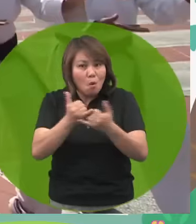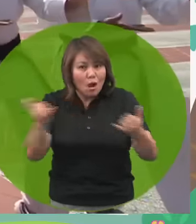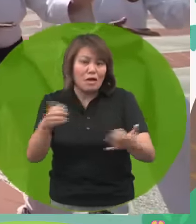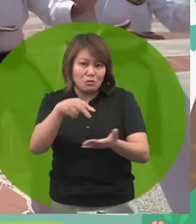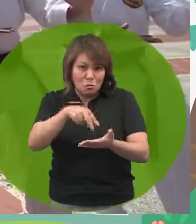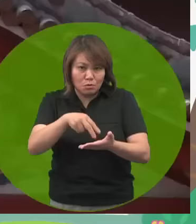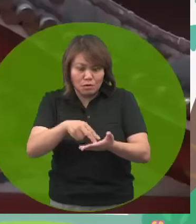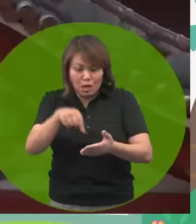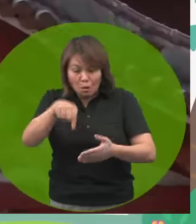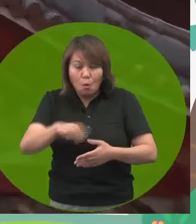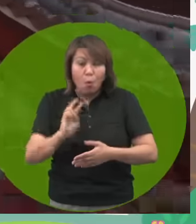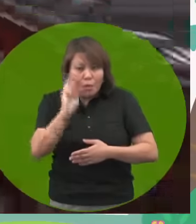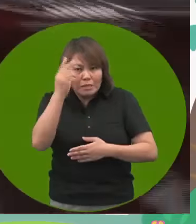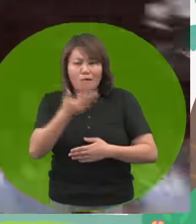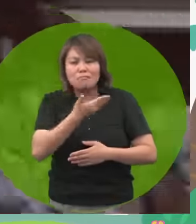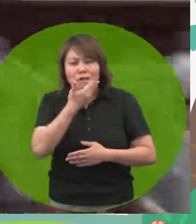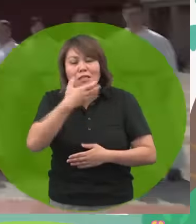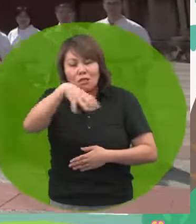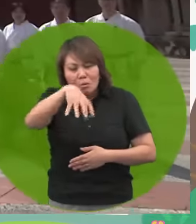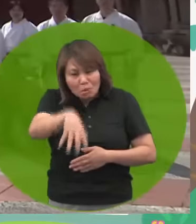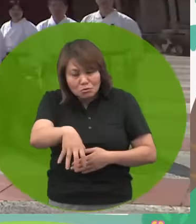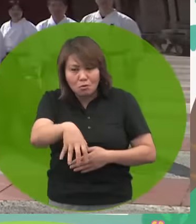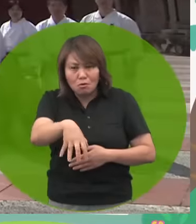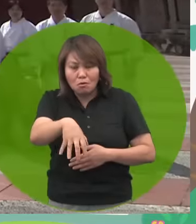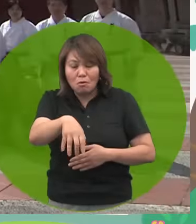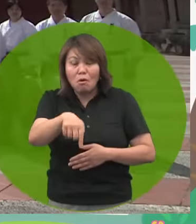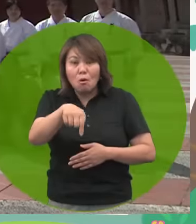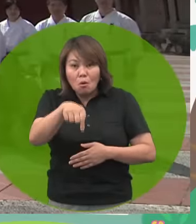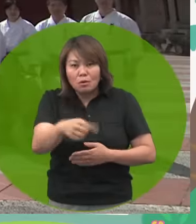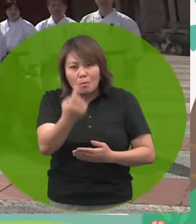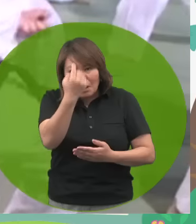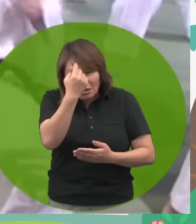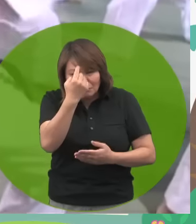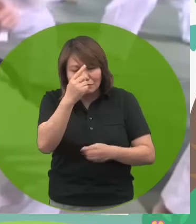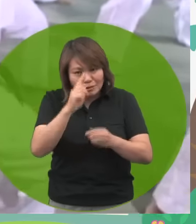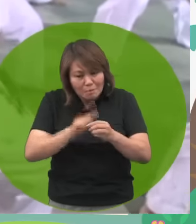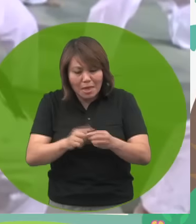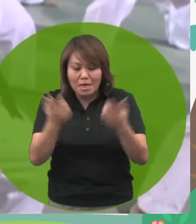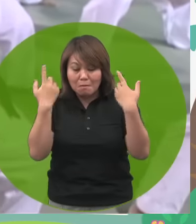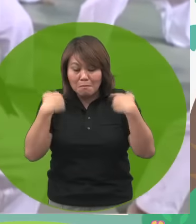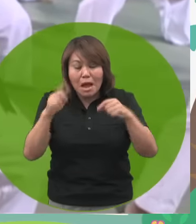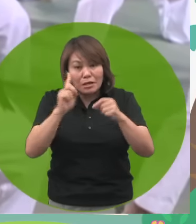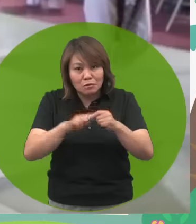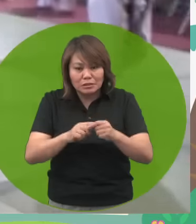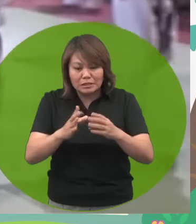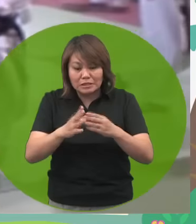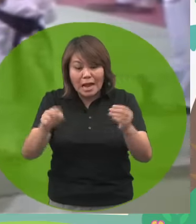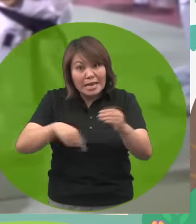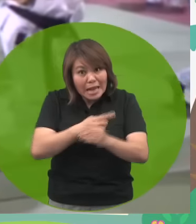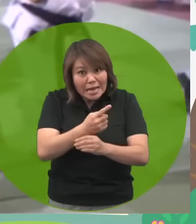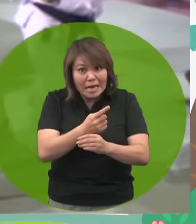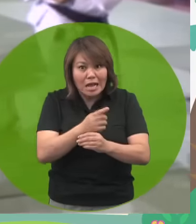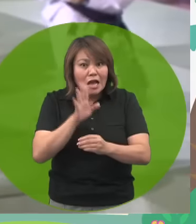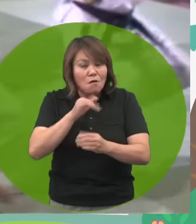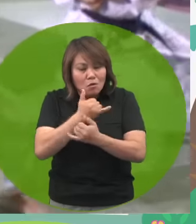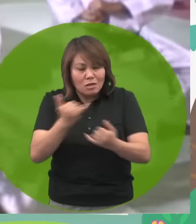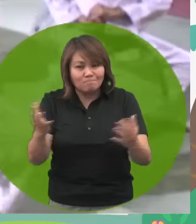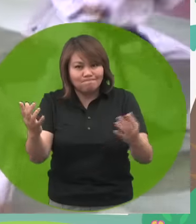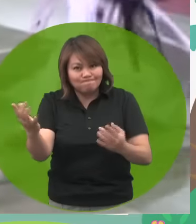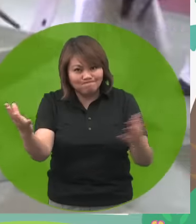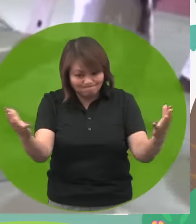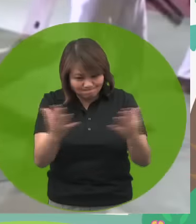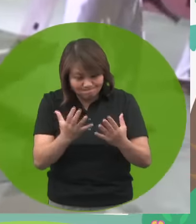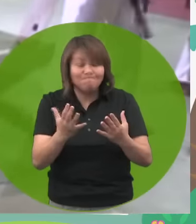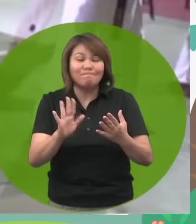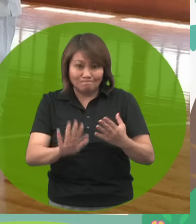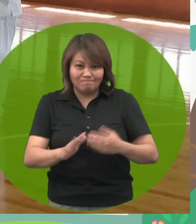縄は聖地であり、その聖地で空手の神髄を学ぼうと毎年海外から多くの愛好者が沖縄を訪れ